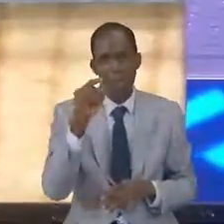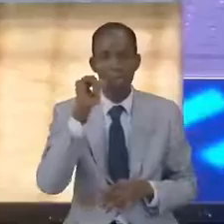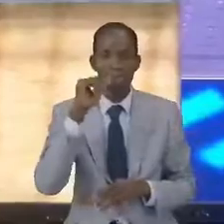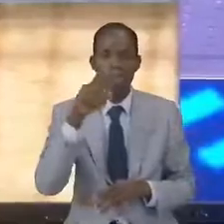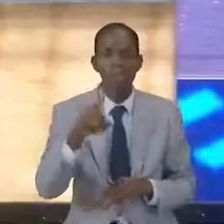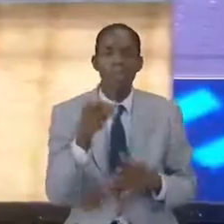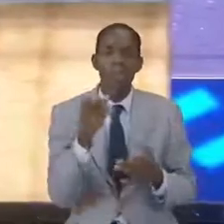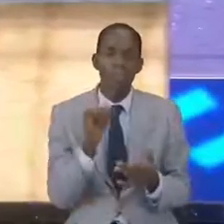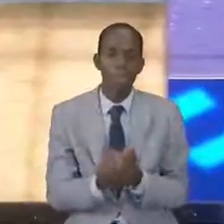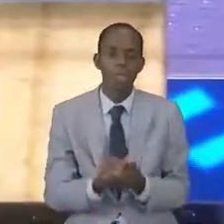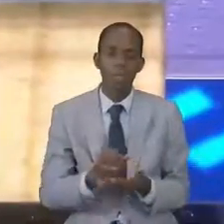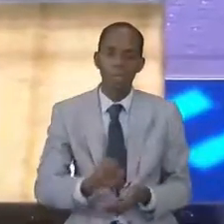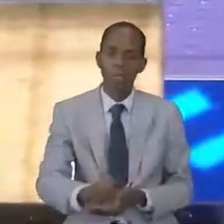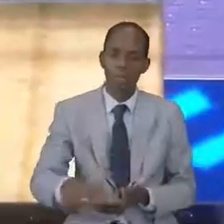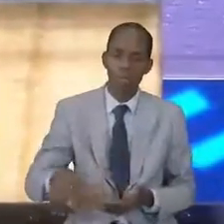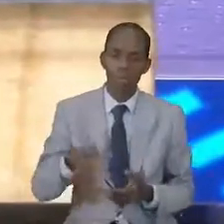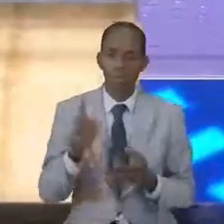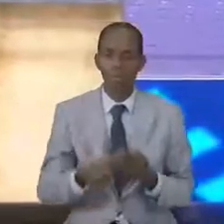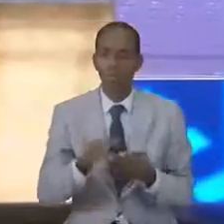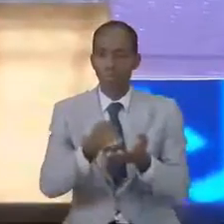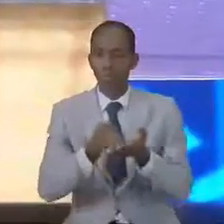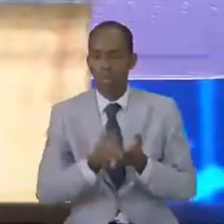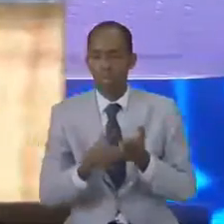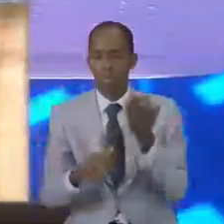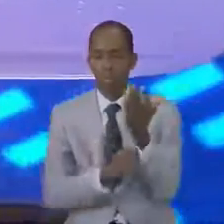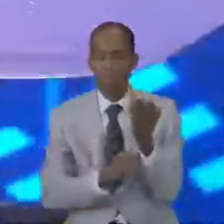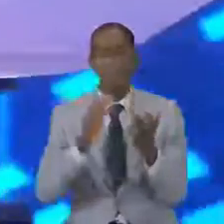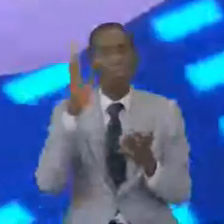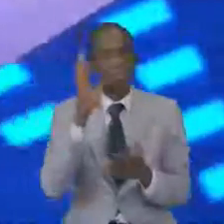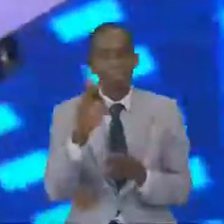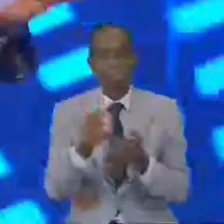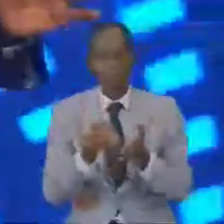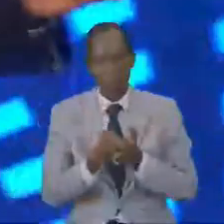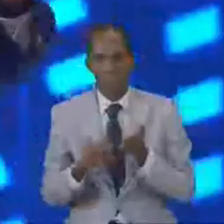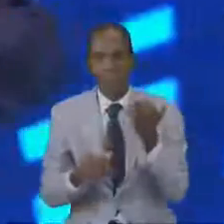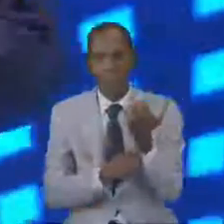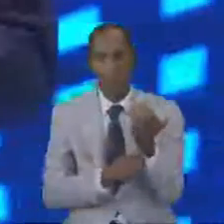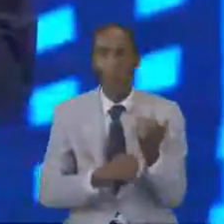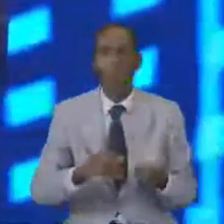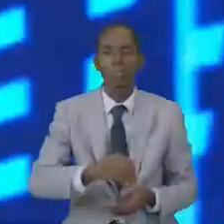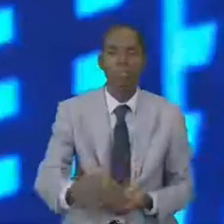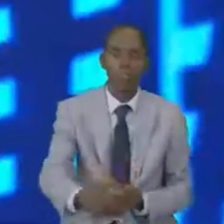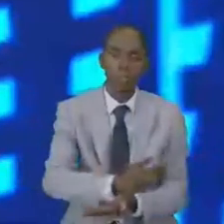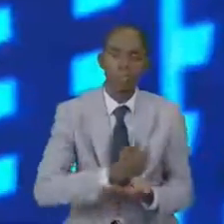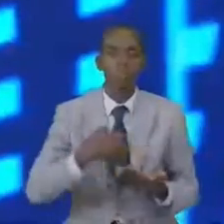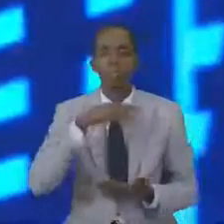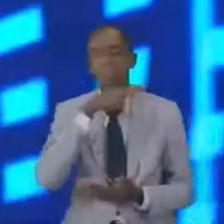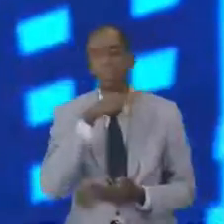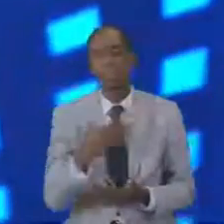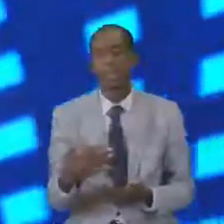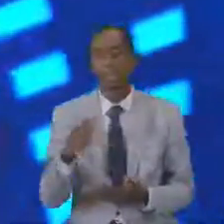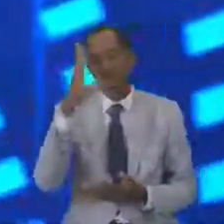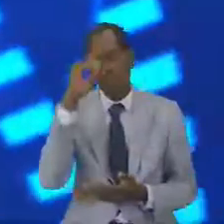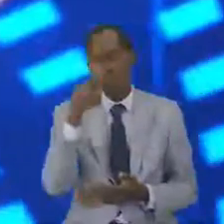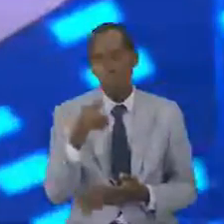pour sa chair moissonnera de la chair la corruption celui